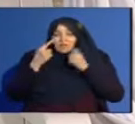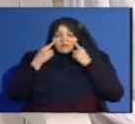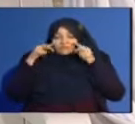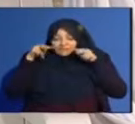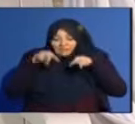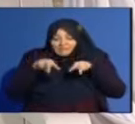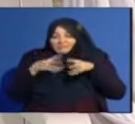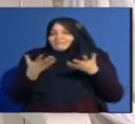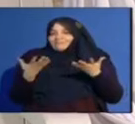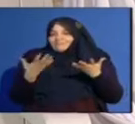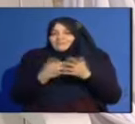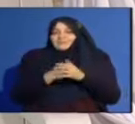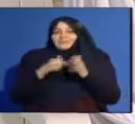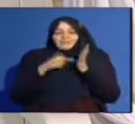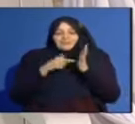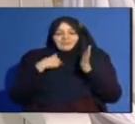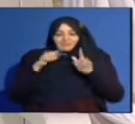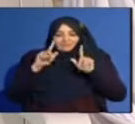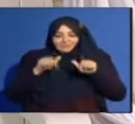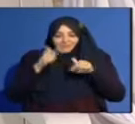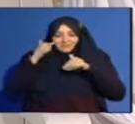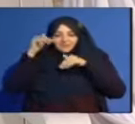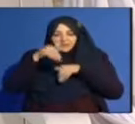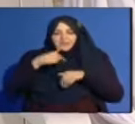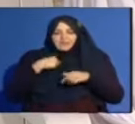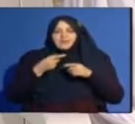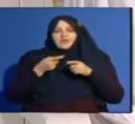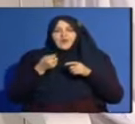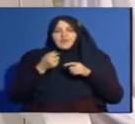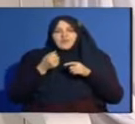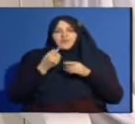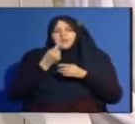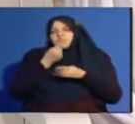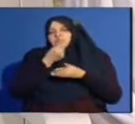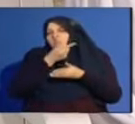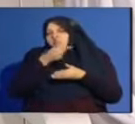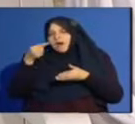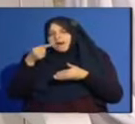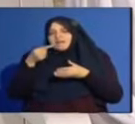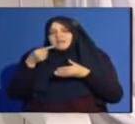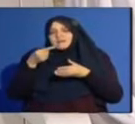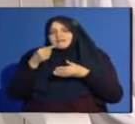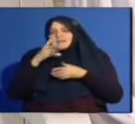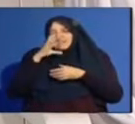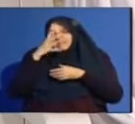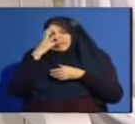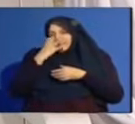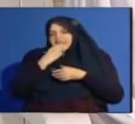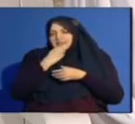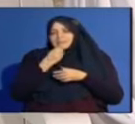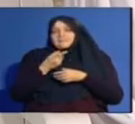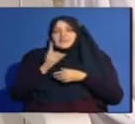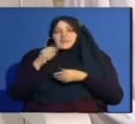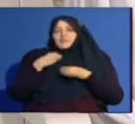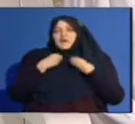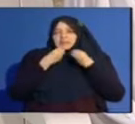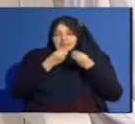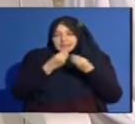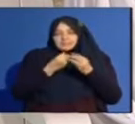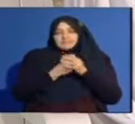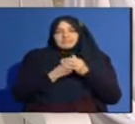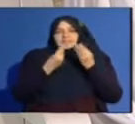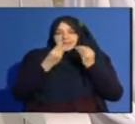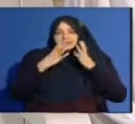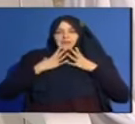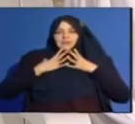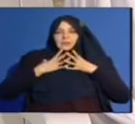وحضور الجنازة يخفف من ألم الحزن. ولكن أطمئنك يا زينب أن